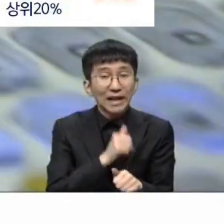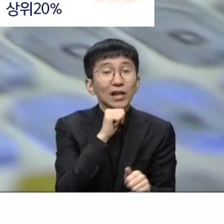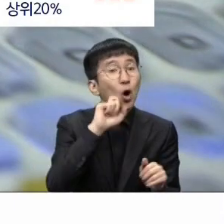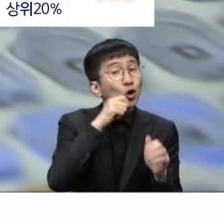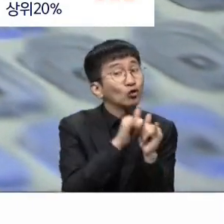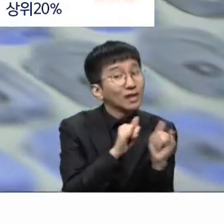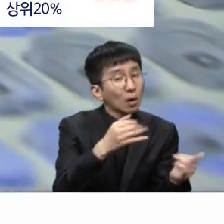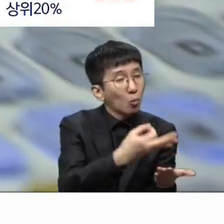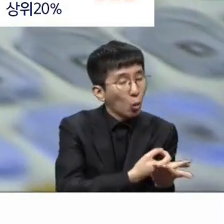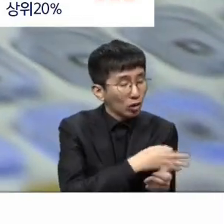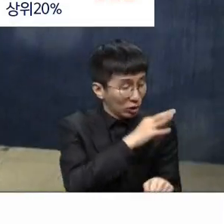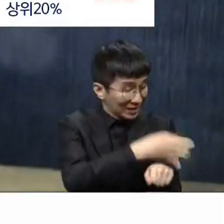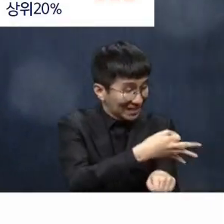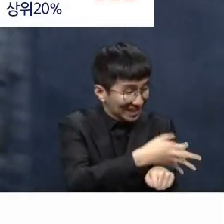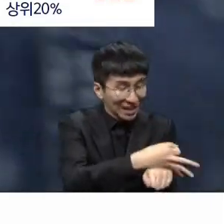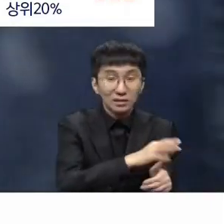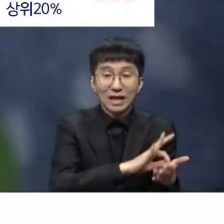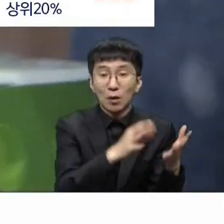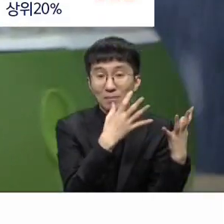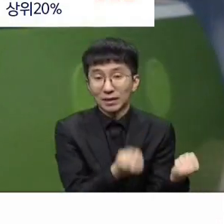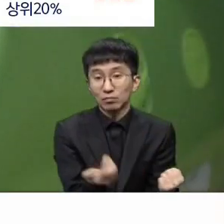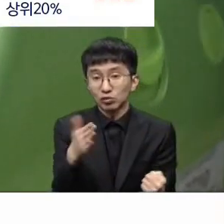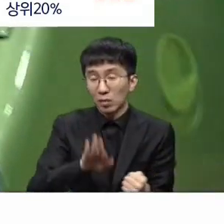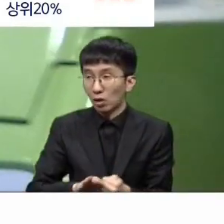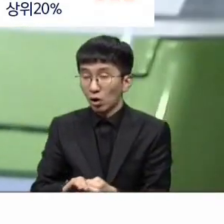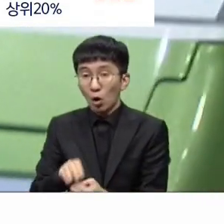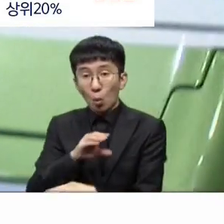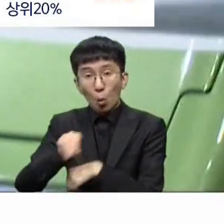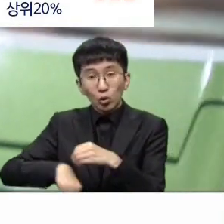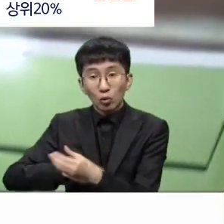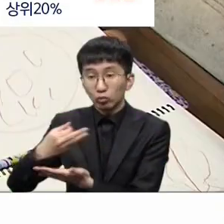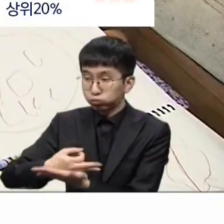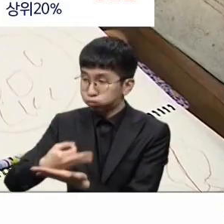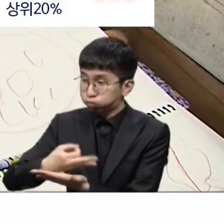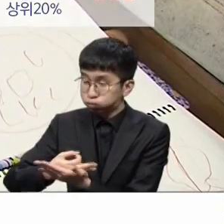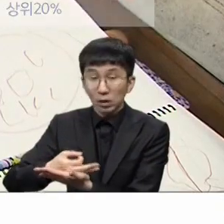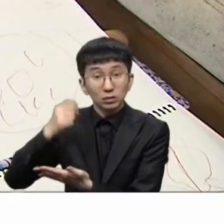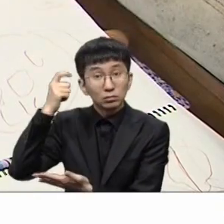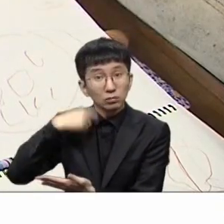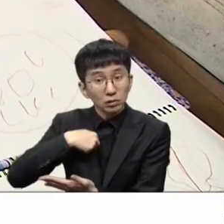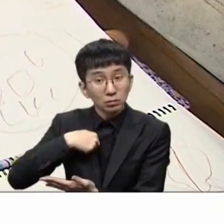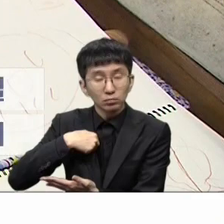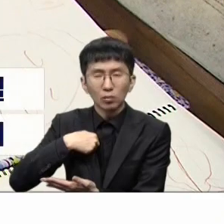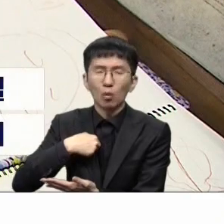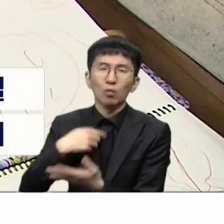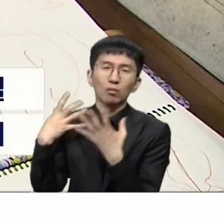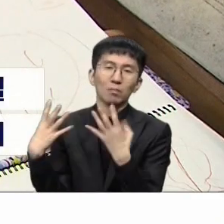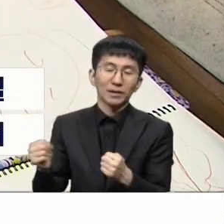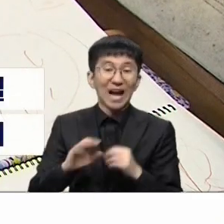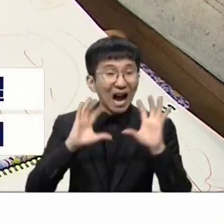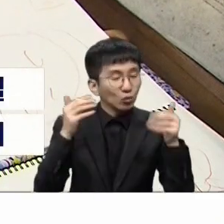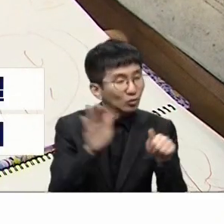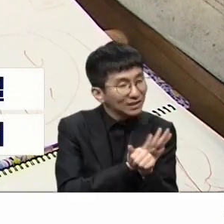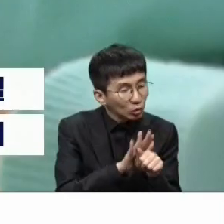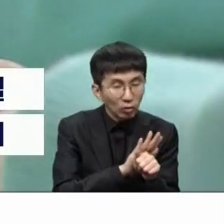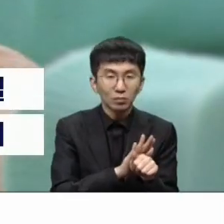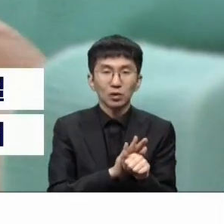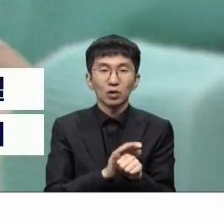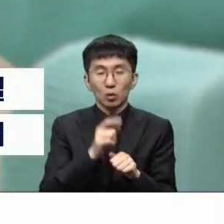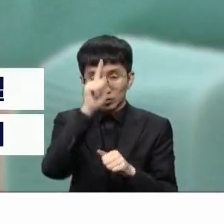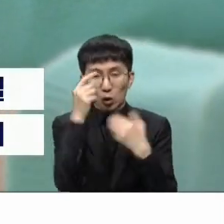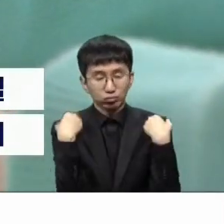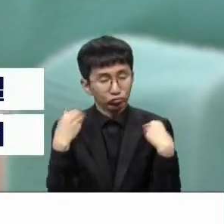20%가 많았지만 증가율은 상위 20%가 월등히 높았습니다. 아동 돌봄 지원금 등 정부